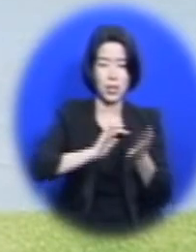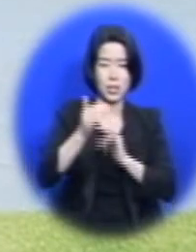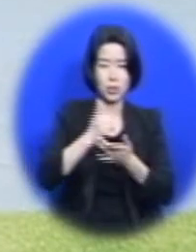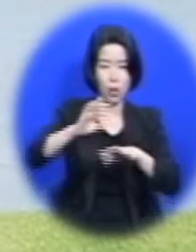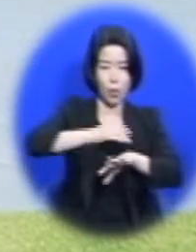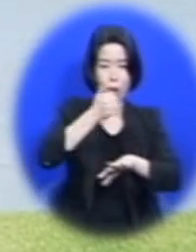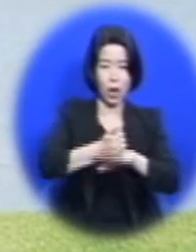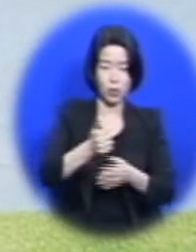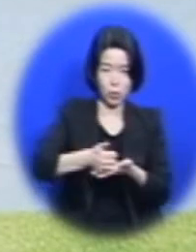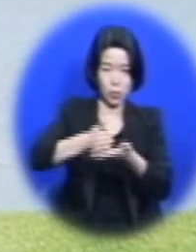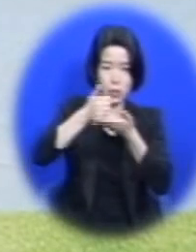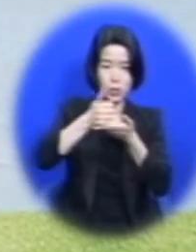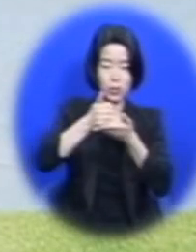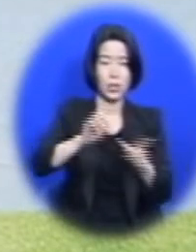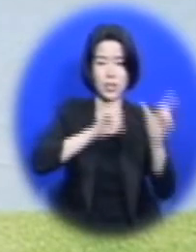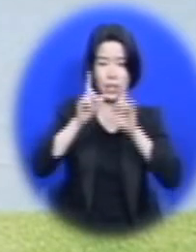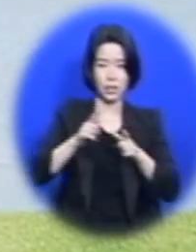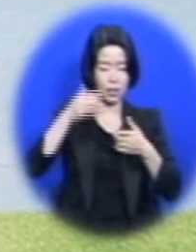모시고 사는데 전념해 봅시다.